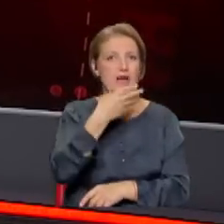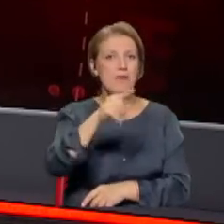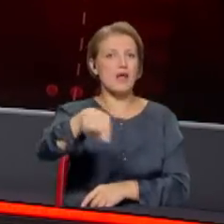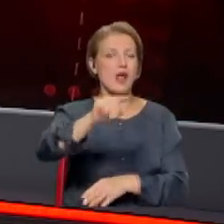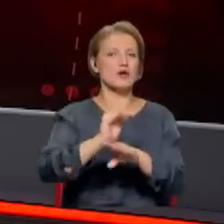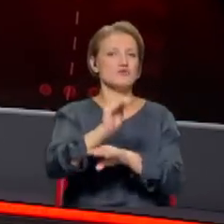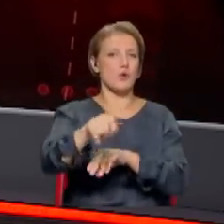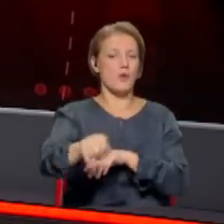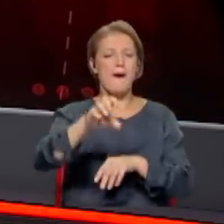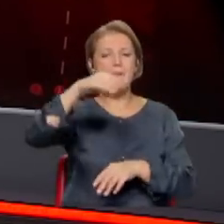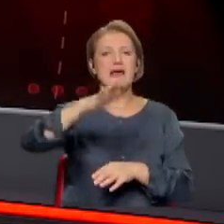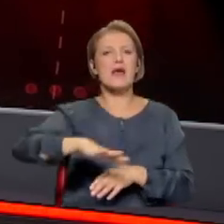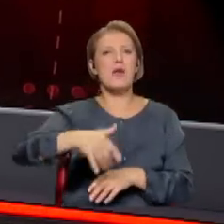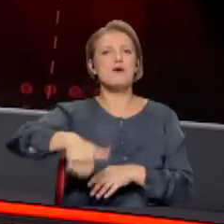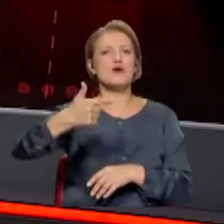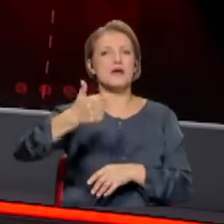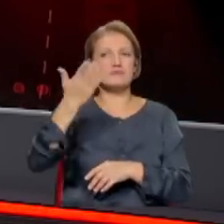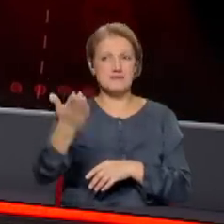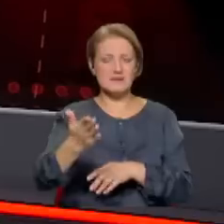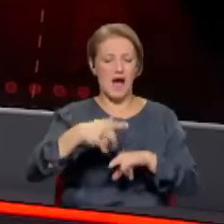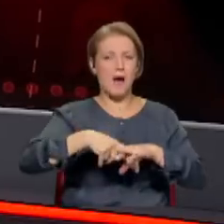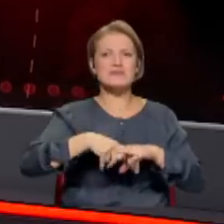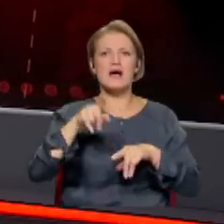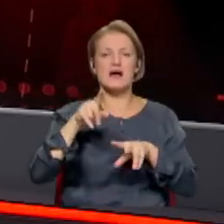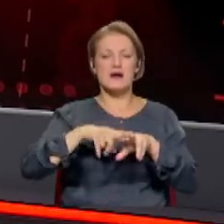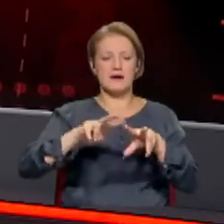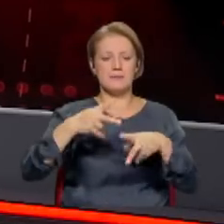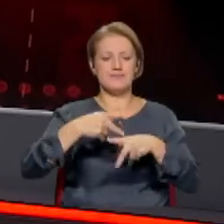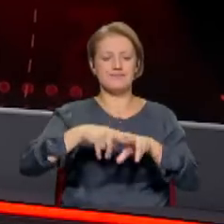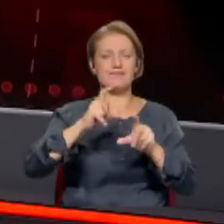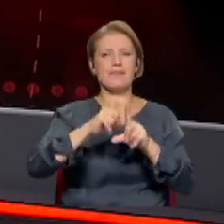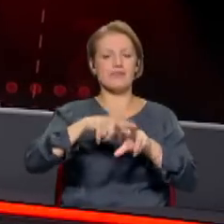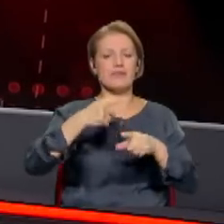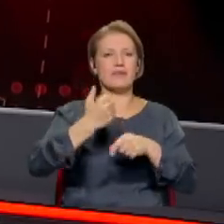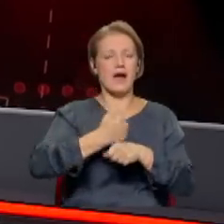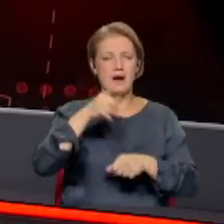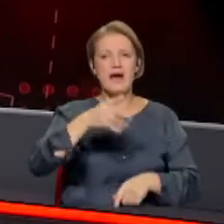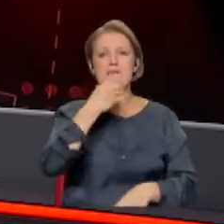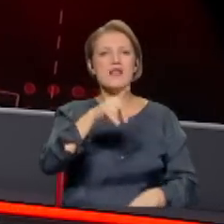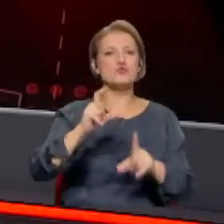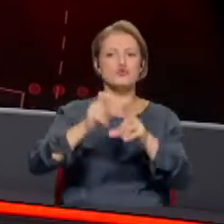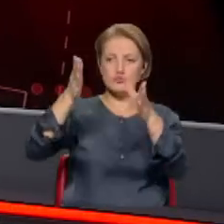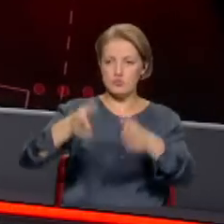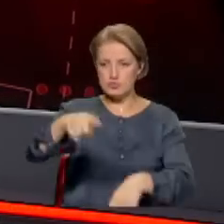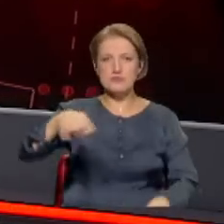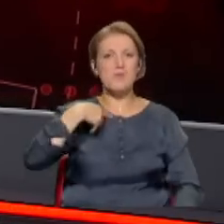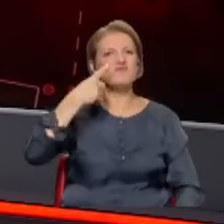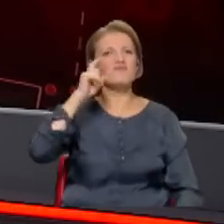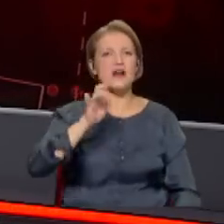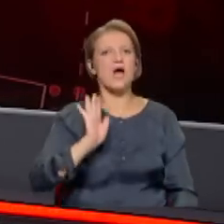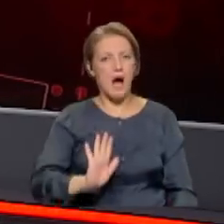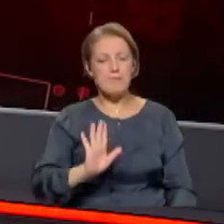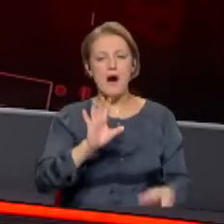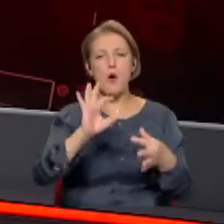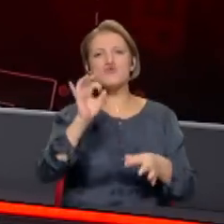emekliler yaşıyor. AK Parti Genel Başkan Yardımcısı Hamza da emeklilerin durumunun farkındayız ama ocağa kadar zam